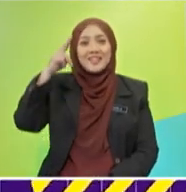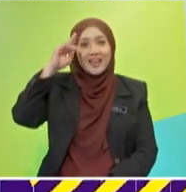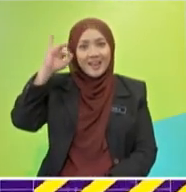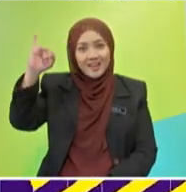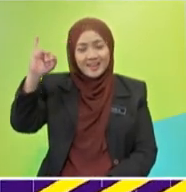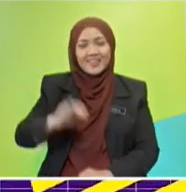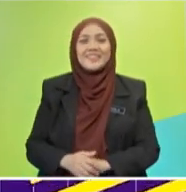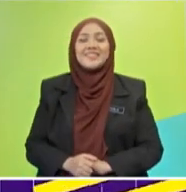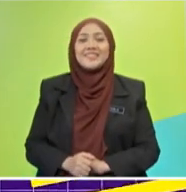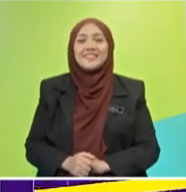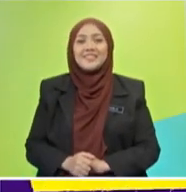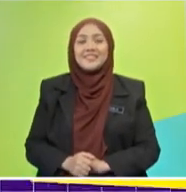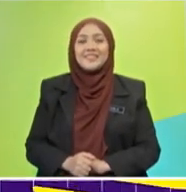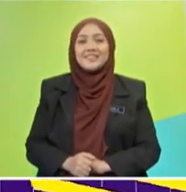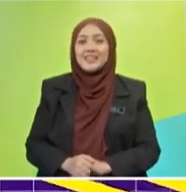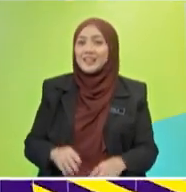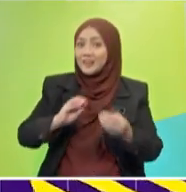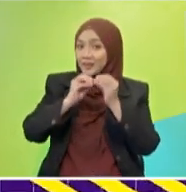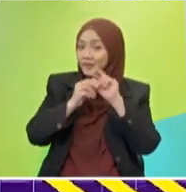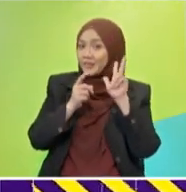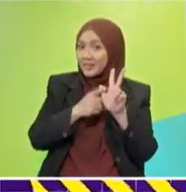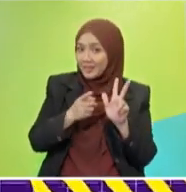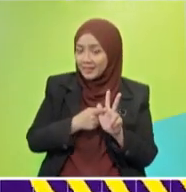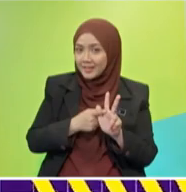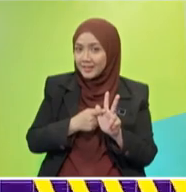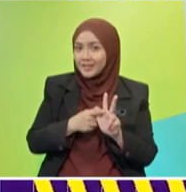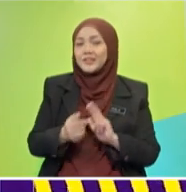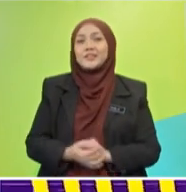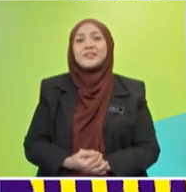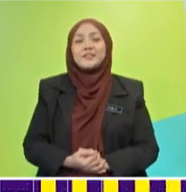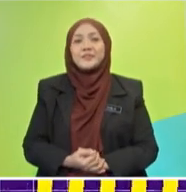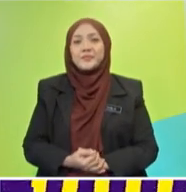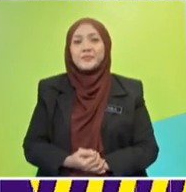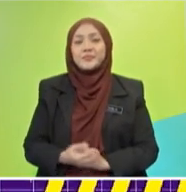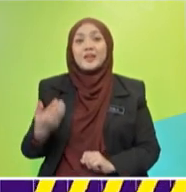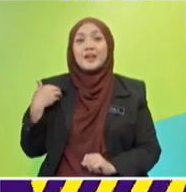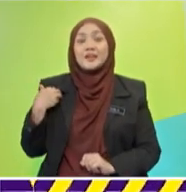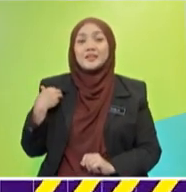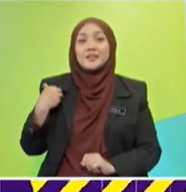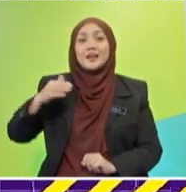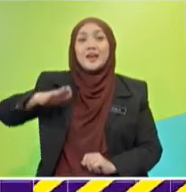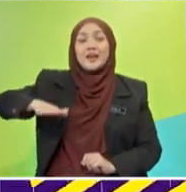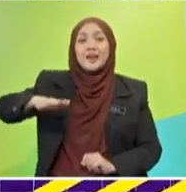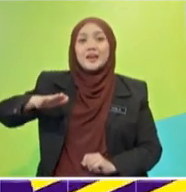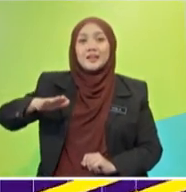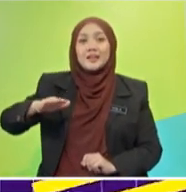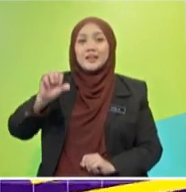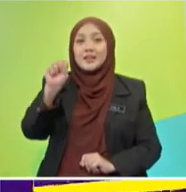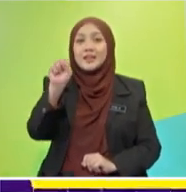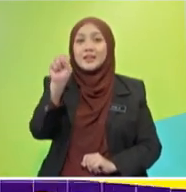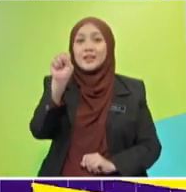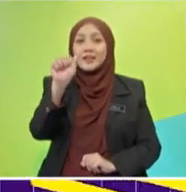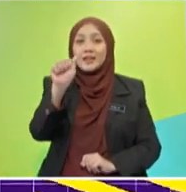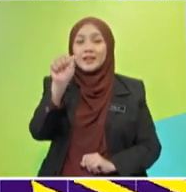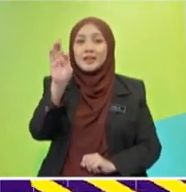oke yang seterusnya selain adik Syahrullah dan hadits kita ada adik amat Safa Zulkifli Yang mana